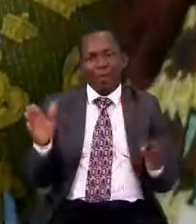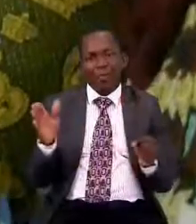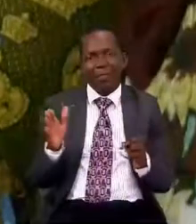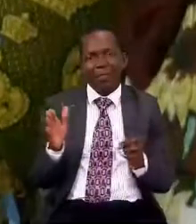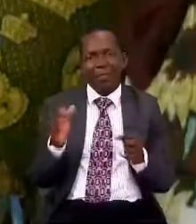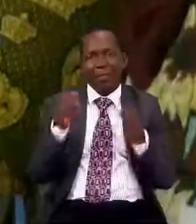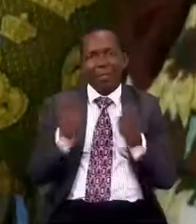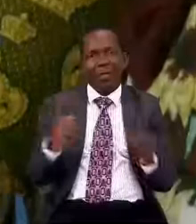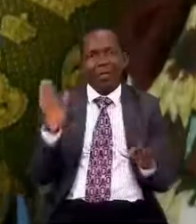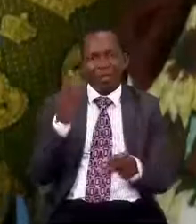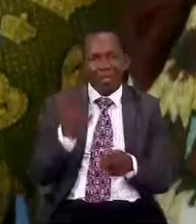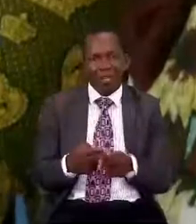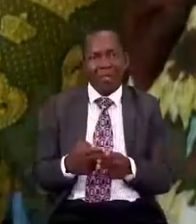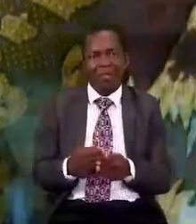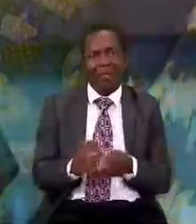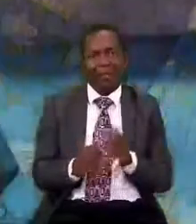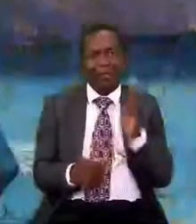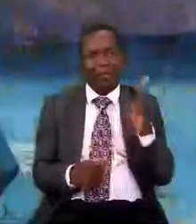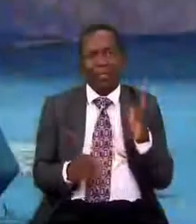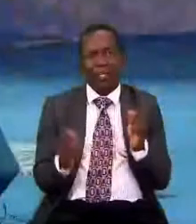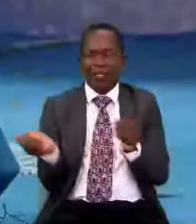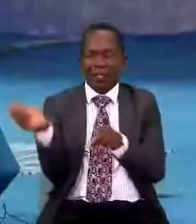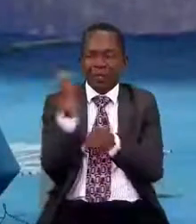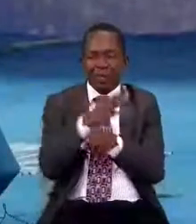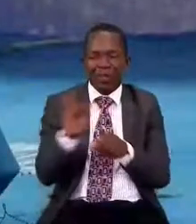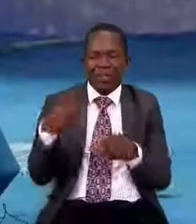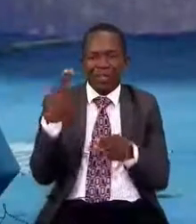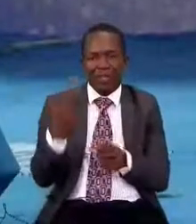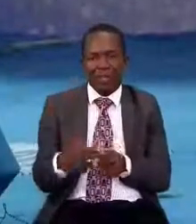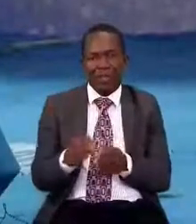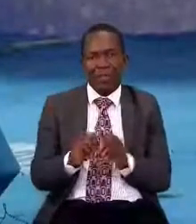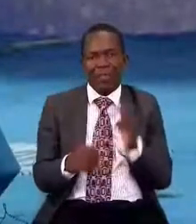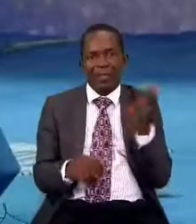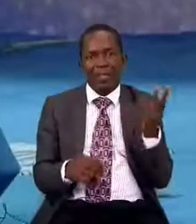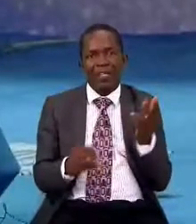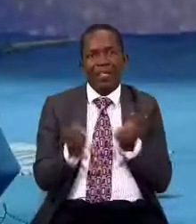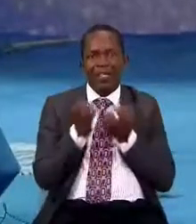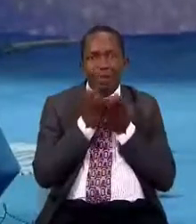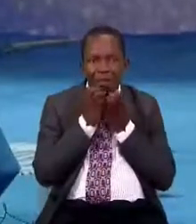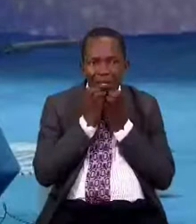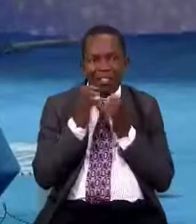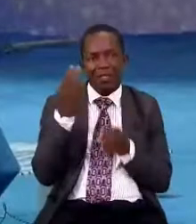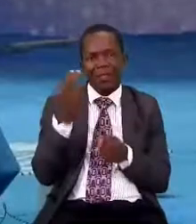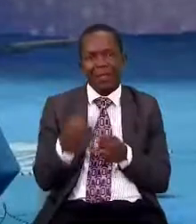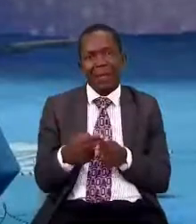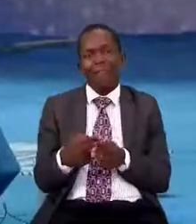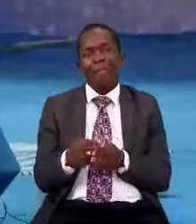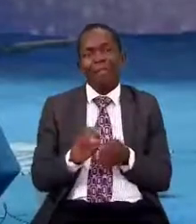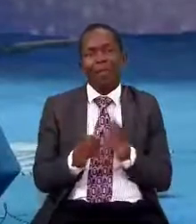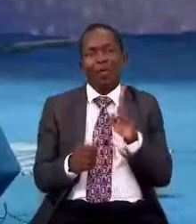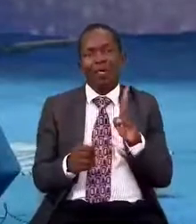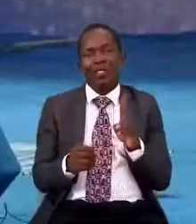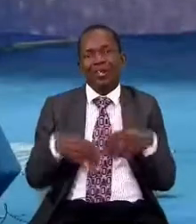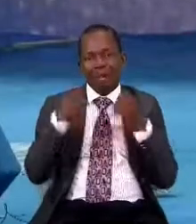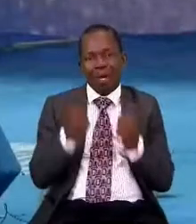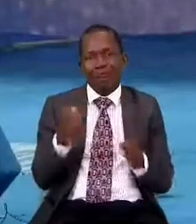Le nom précieux. 1. Le nom puissant. Le nom qui a la puissance de